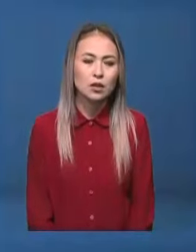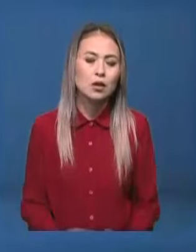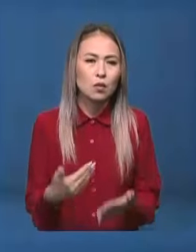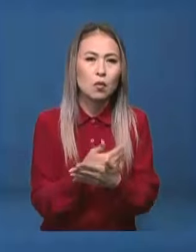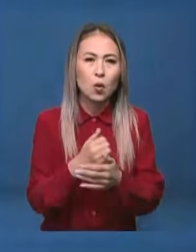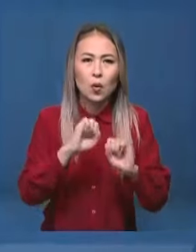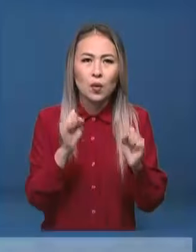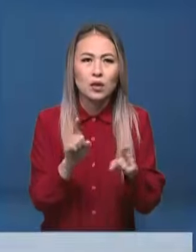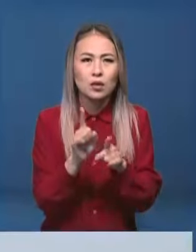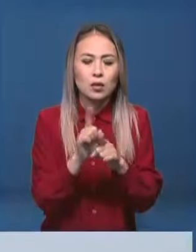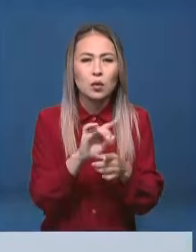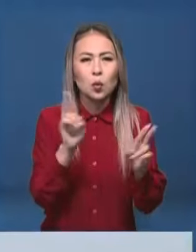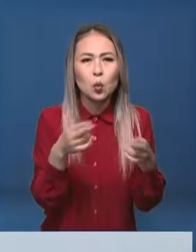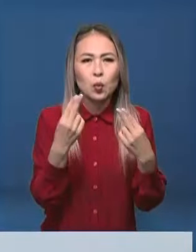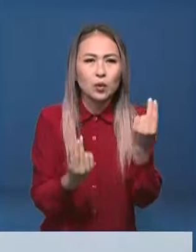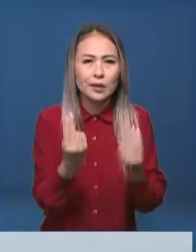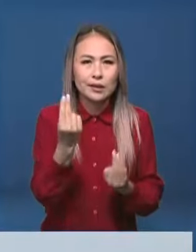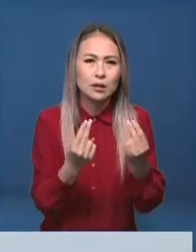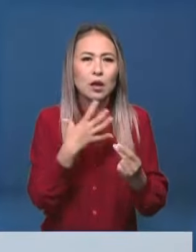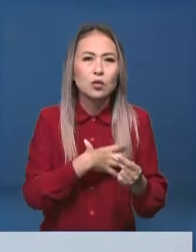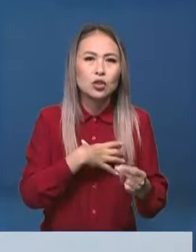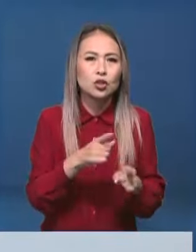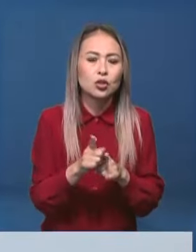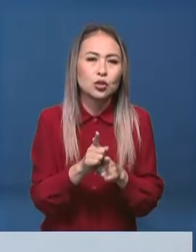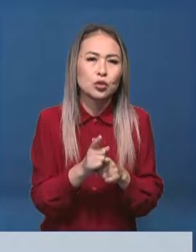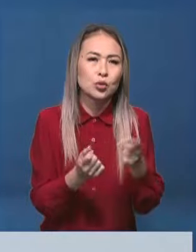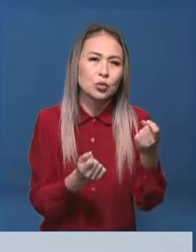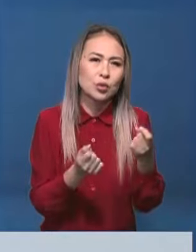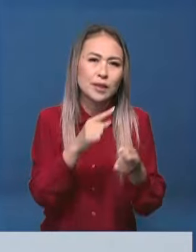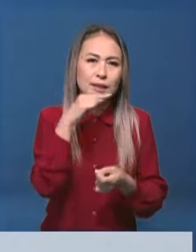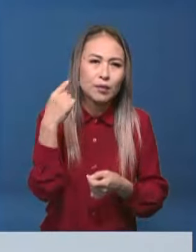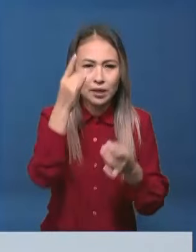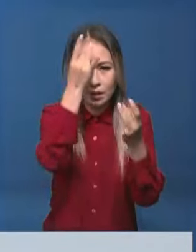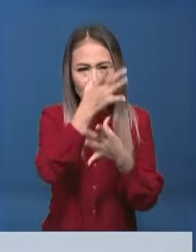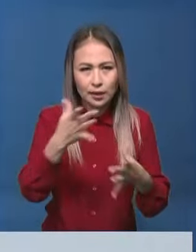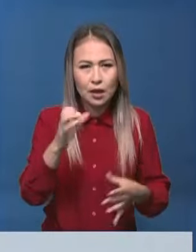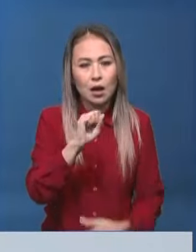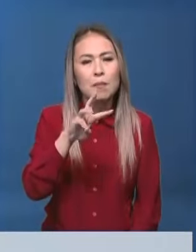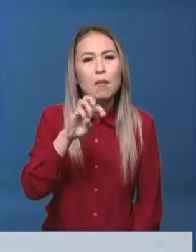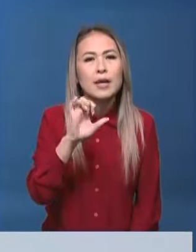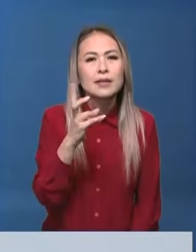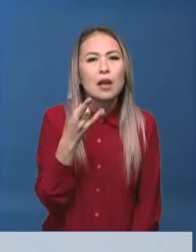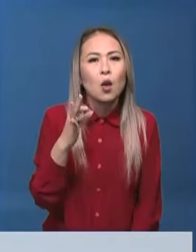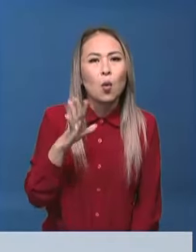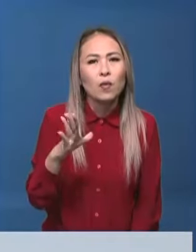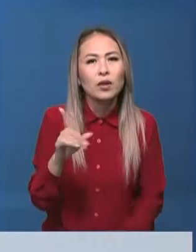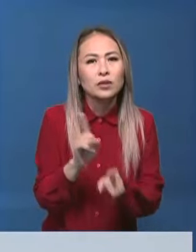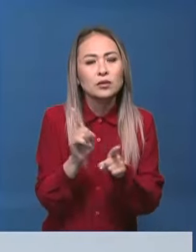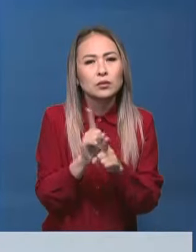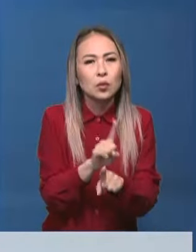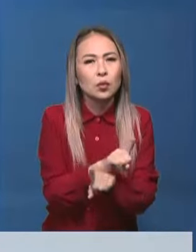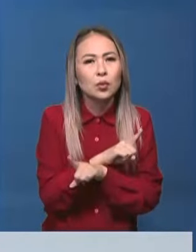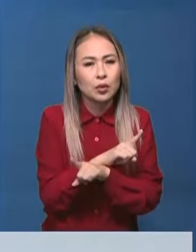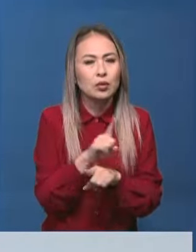Суд хабар көңілді тапқырлар клубы ойындарының негізін қалаушы әрі жүргізуші Ресейдің мәдениет қайраткері Александр Масляков дүниеден